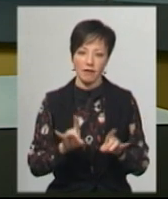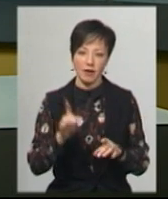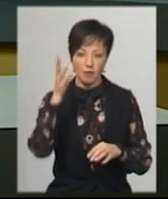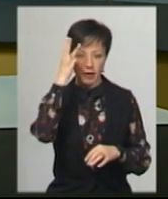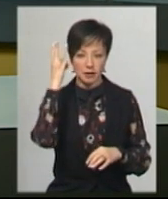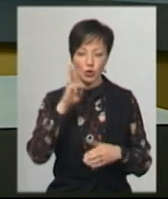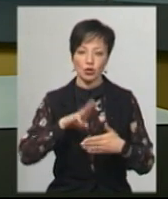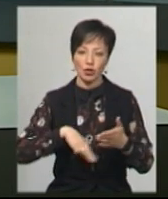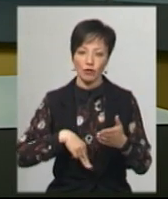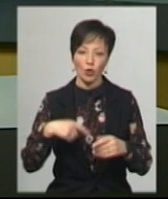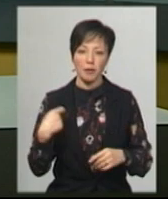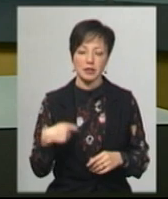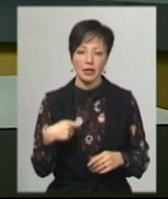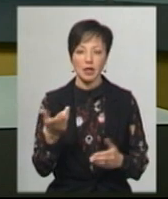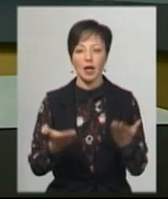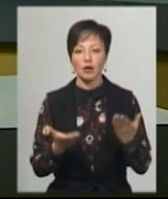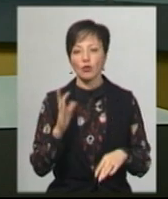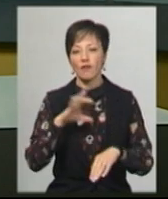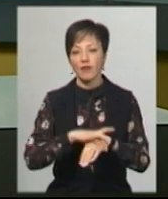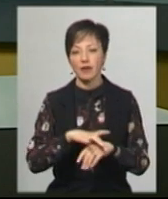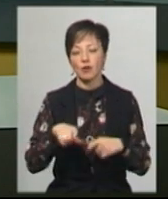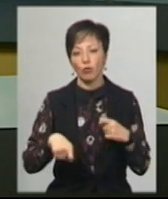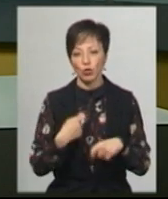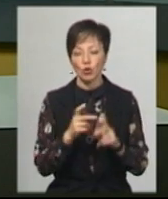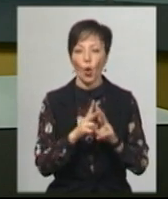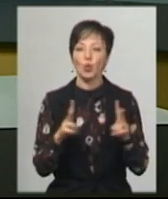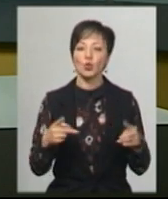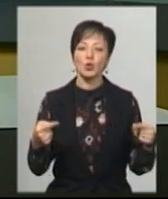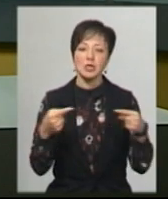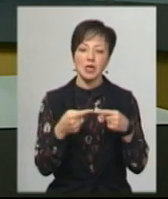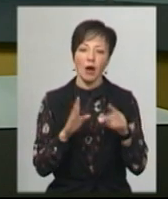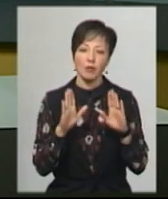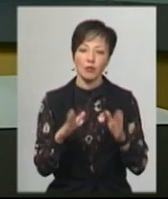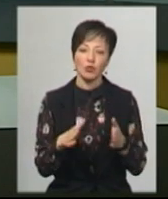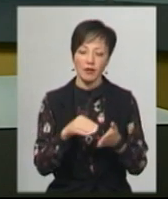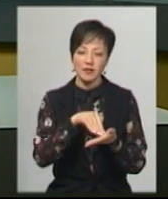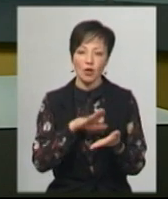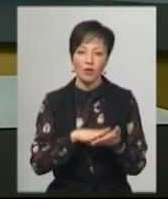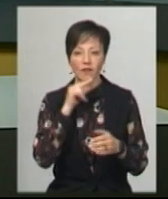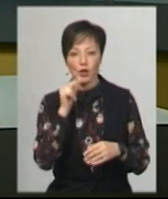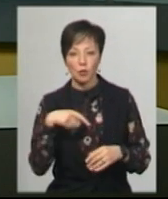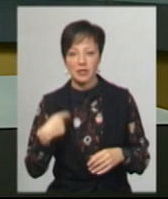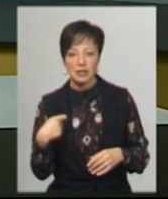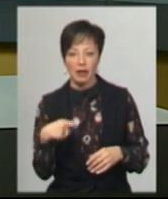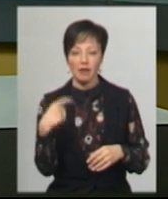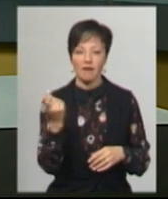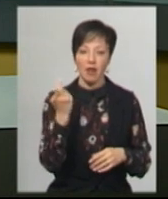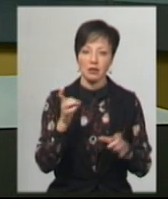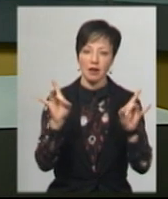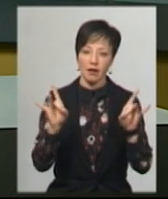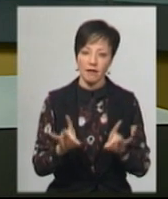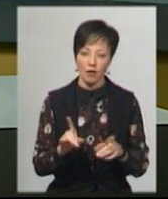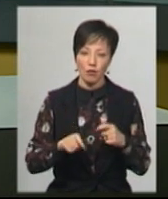Хмельницькому та оштрафує президента, якщо виявить порушення. Хто саме встановлюватиме вину як президента, так і власника кав'ярні